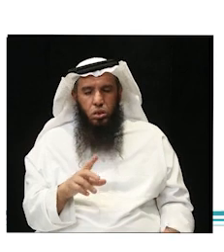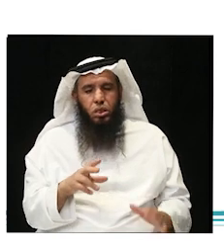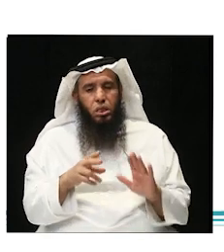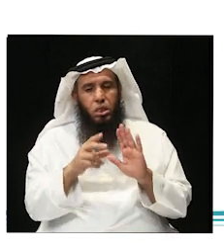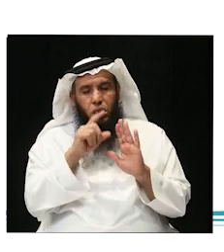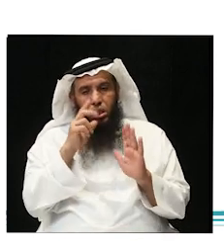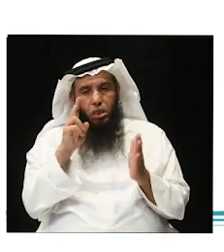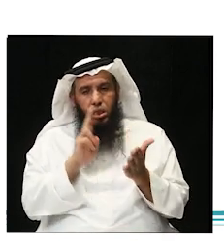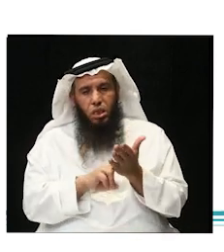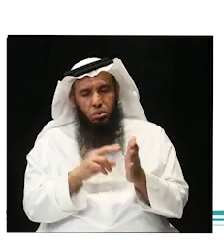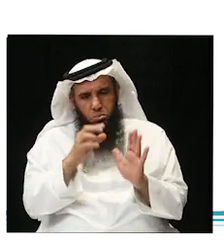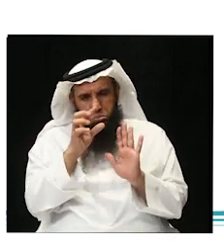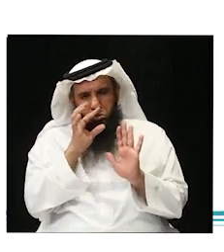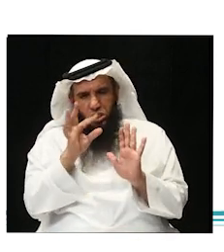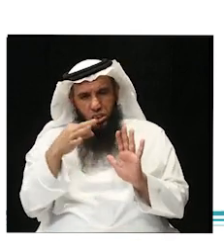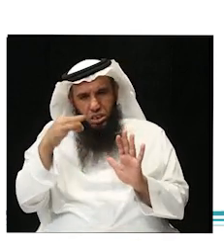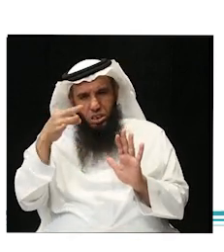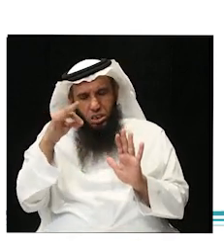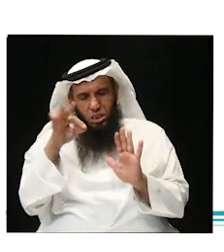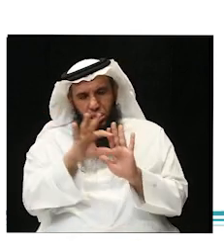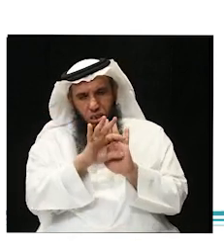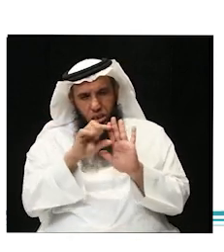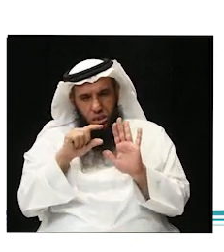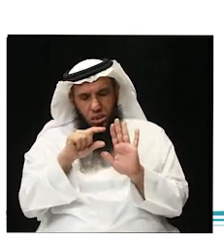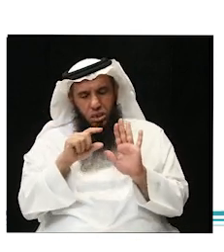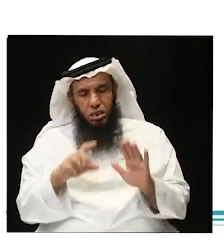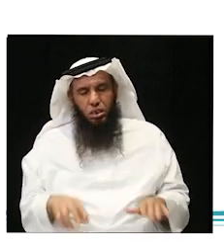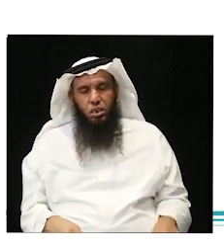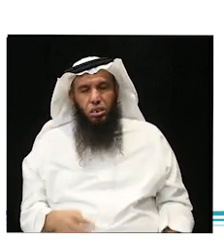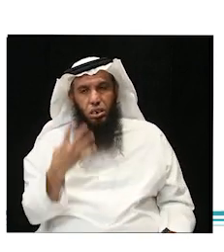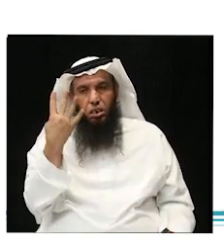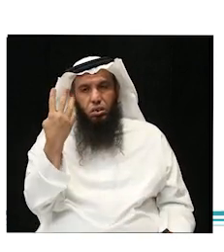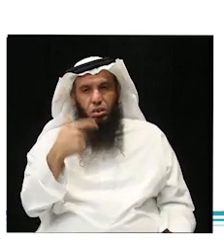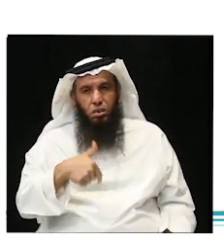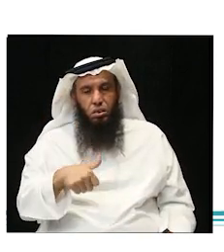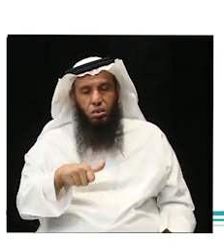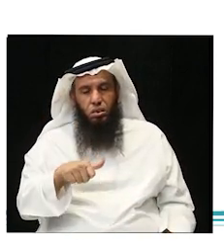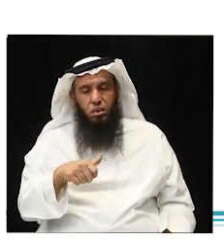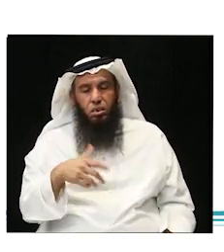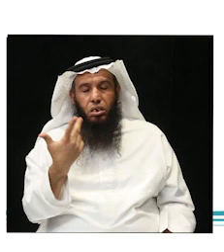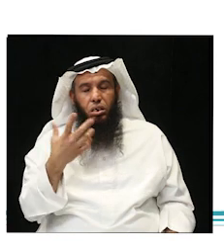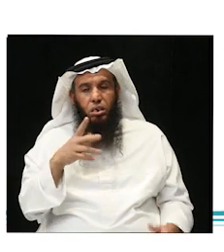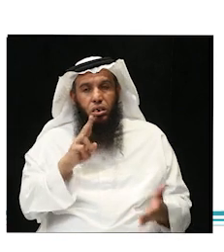الله فتوكلوا إن كنتم مؤمنين.